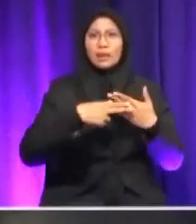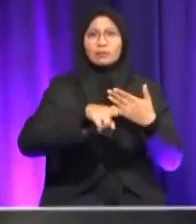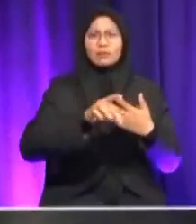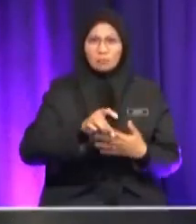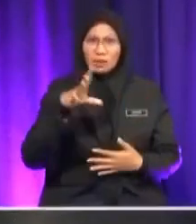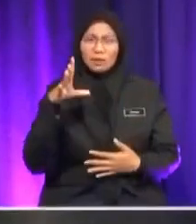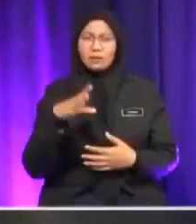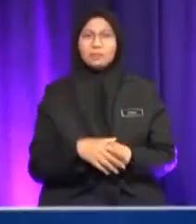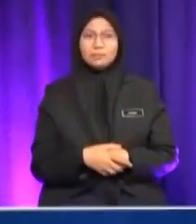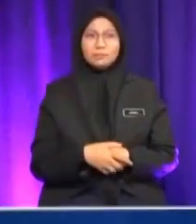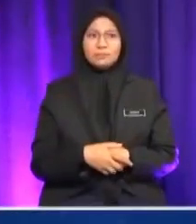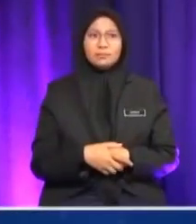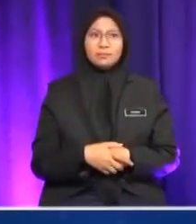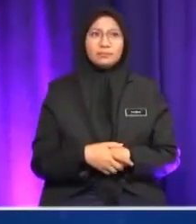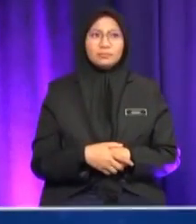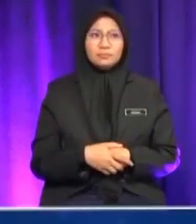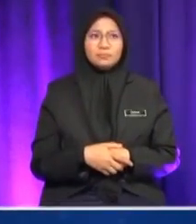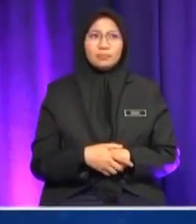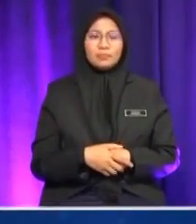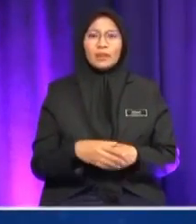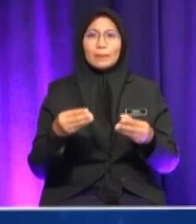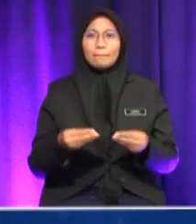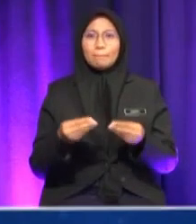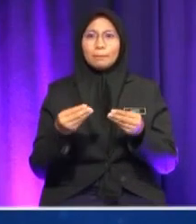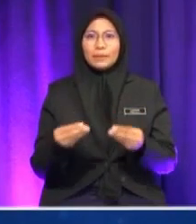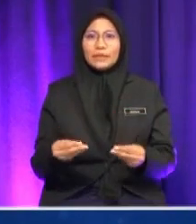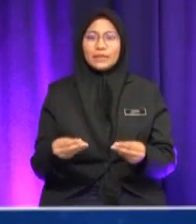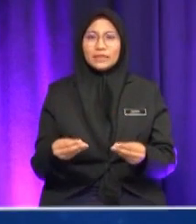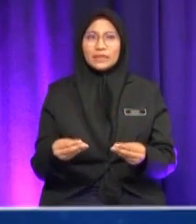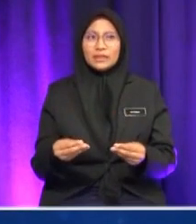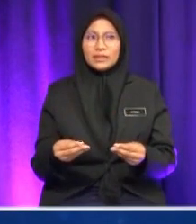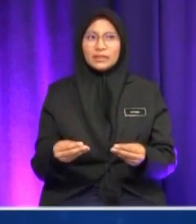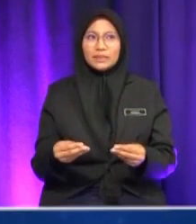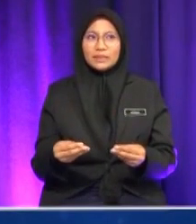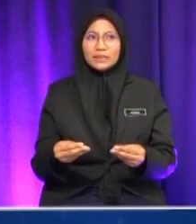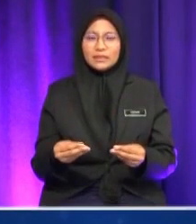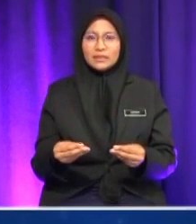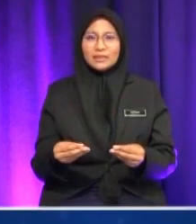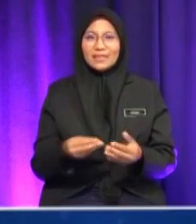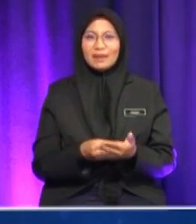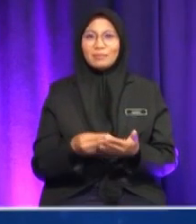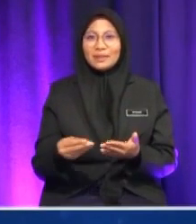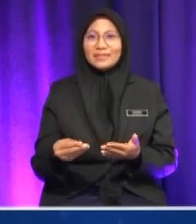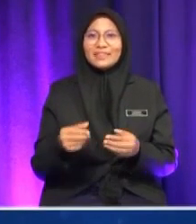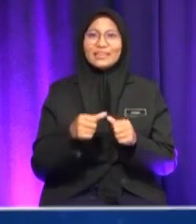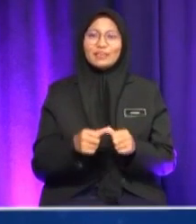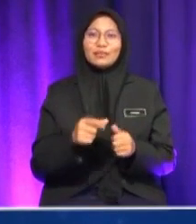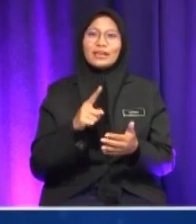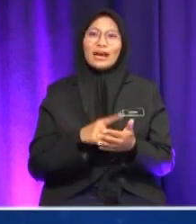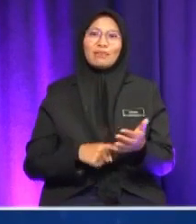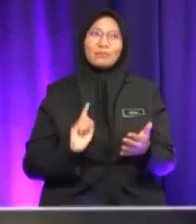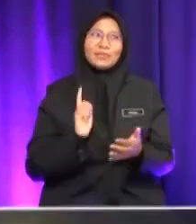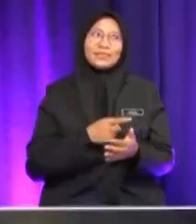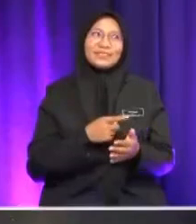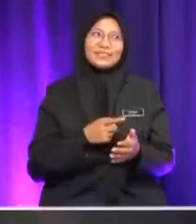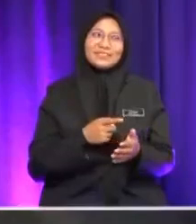pula, membeli barang ataupun perkhidmatan yang telah dirancang sahaja. Yang ini pun susah sangat. Ini kita, kalau dah bawa troli tu